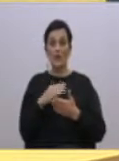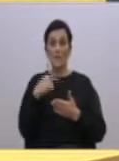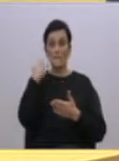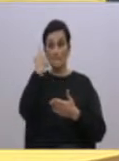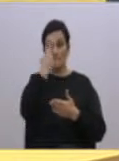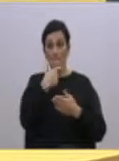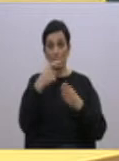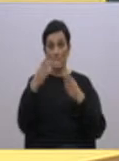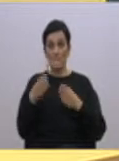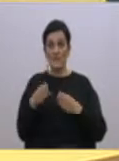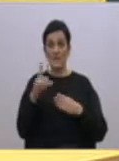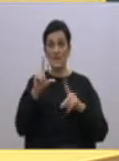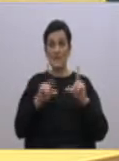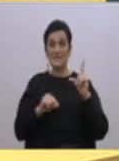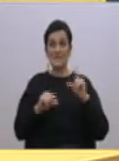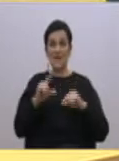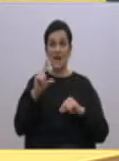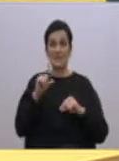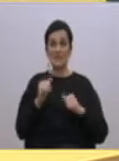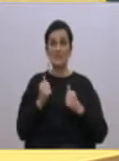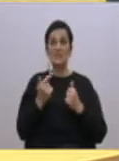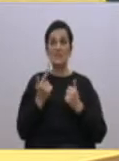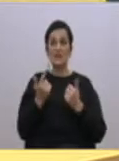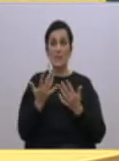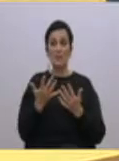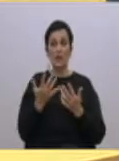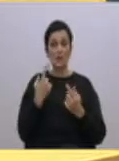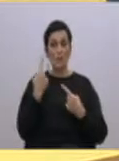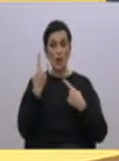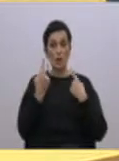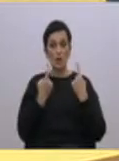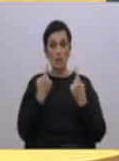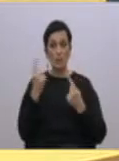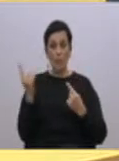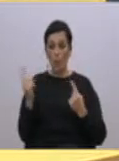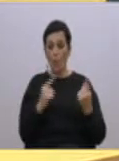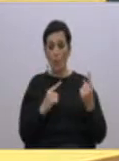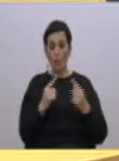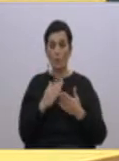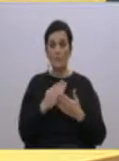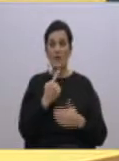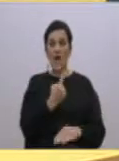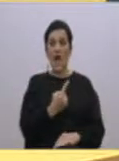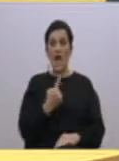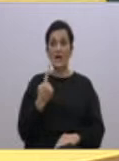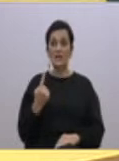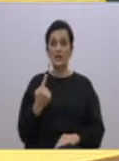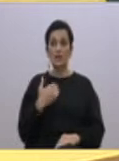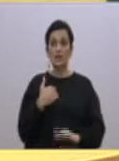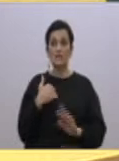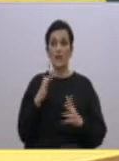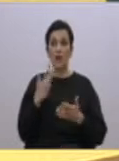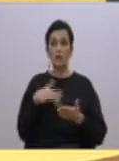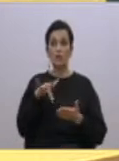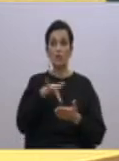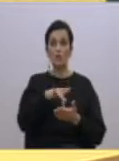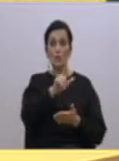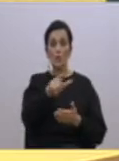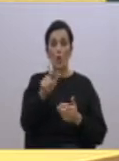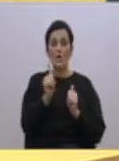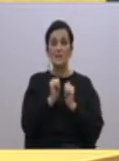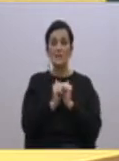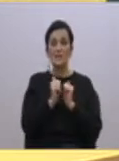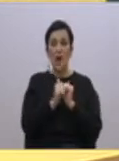პირთა სტატისტიკას რამდენიმე წყარო აქვს? ერთ-ერთი წყარო ჩვენ შემთხვევაში გახლავთ მოსახლეობის საყოველთაო